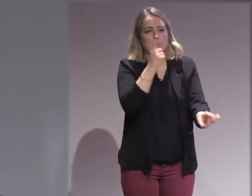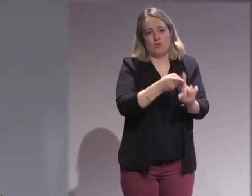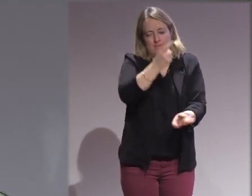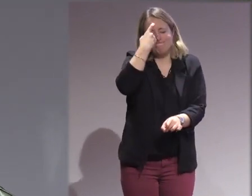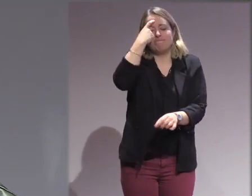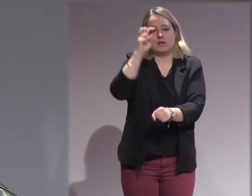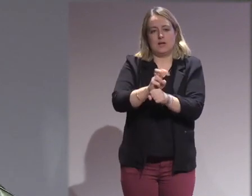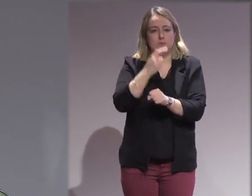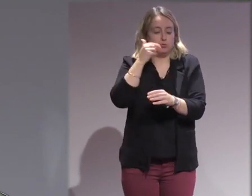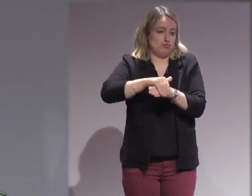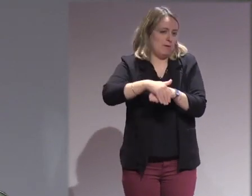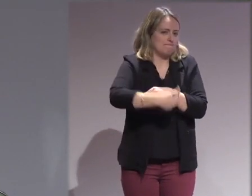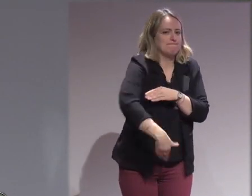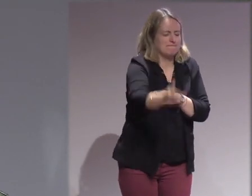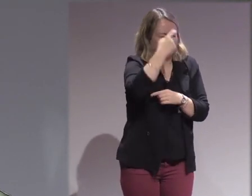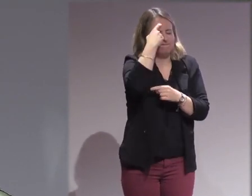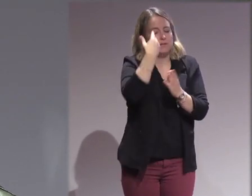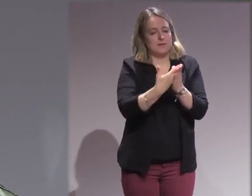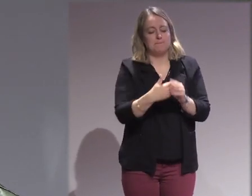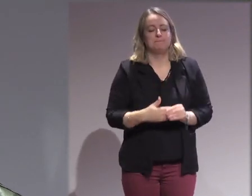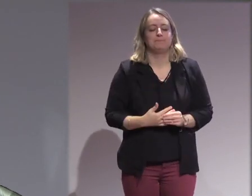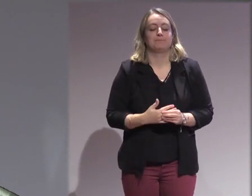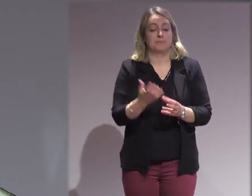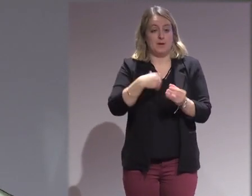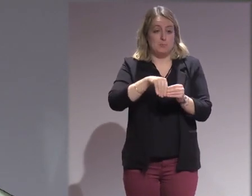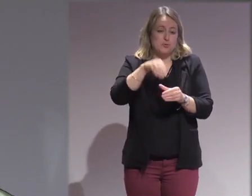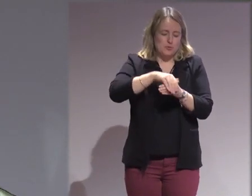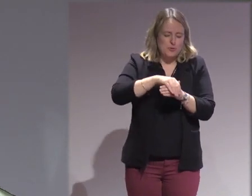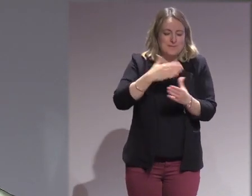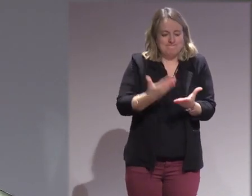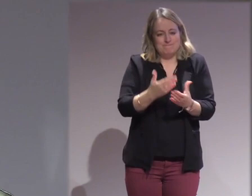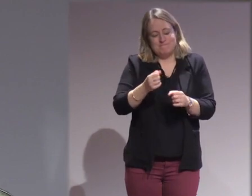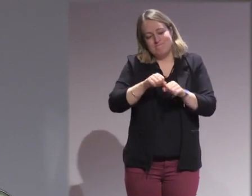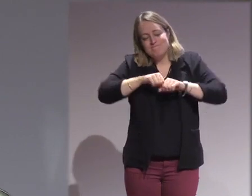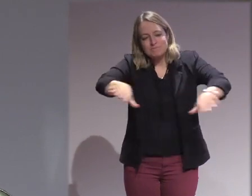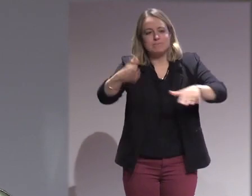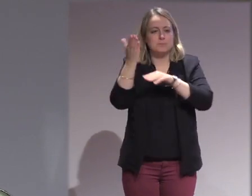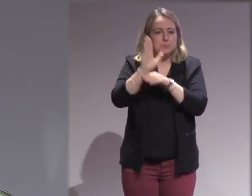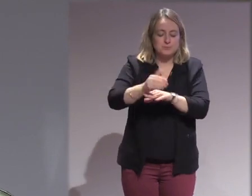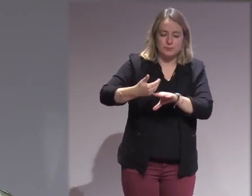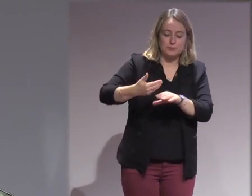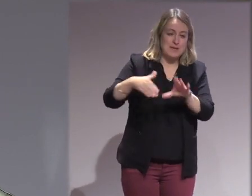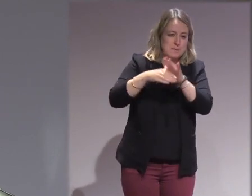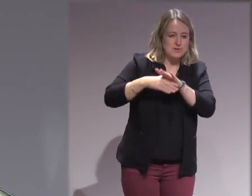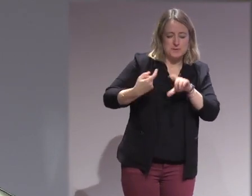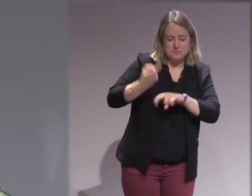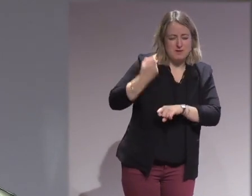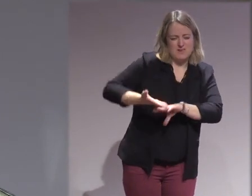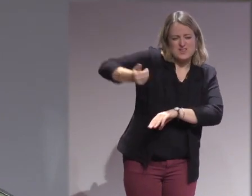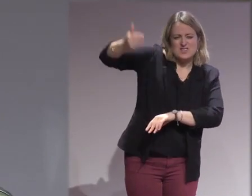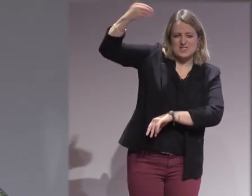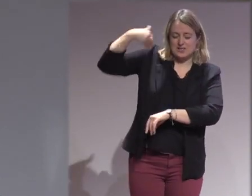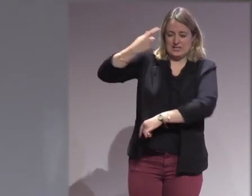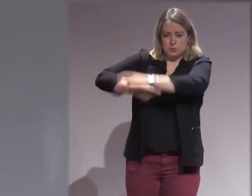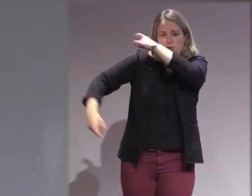au long de la soirée. Et puis, comme c'est une soirée qui va remonter dans le temps et qu'on va entendre des discours qui vont être très